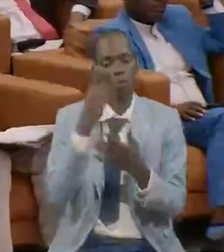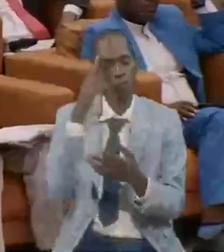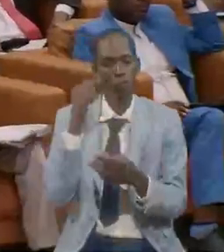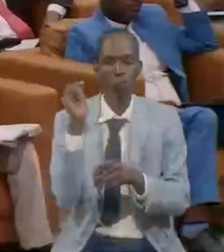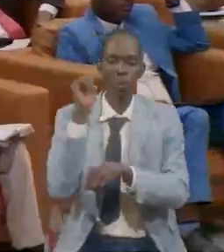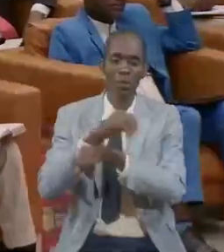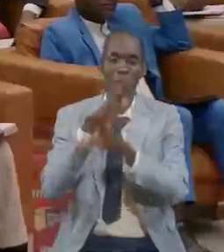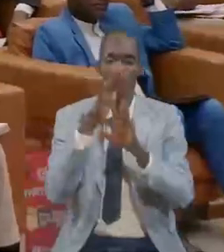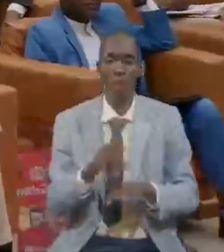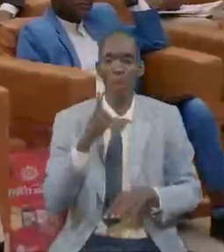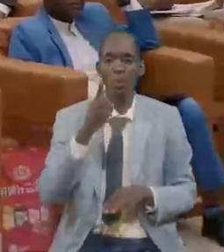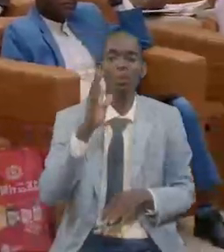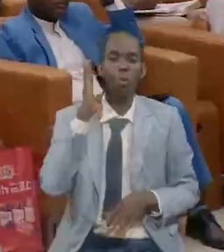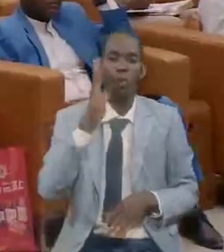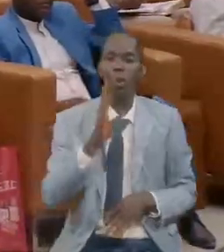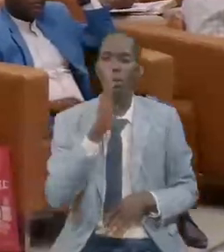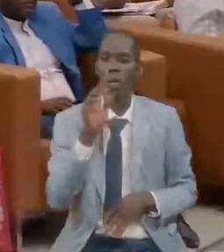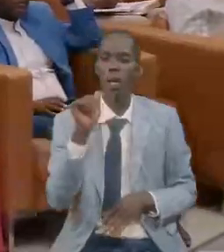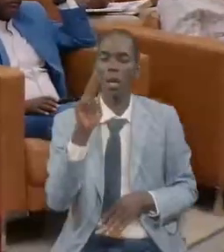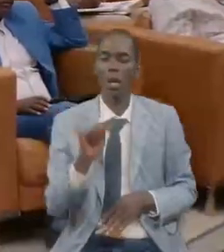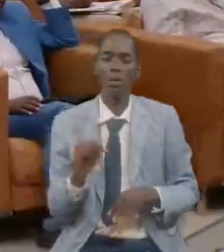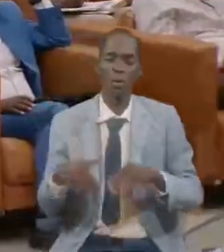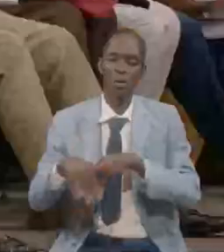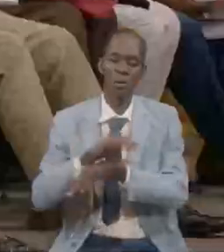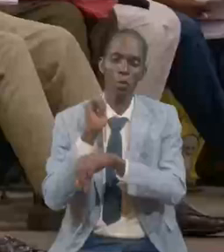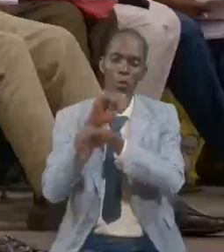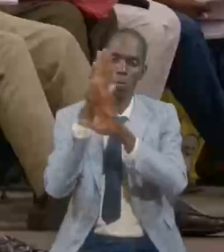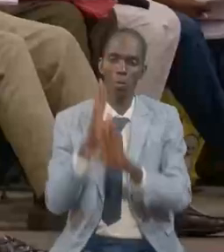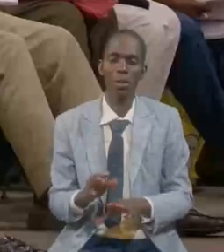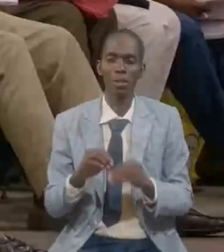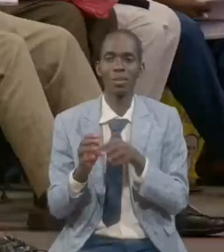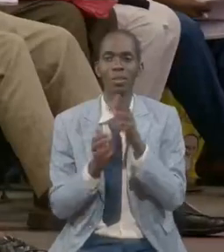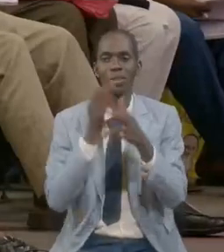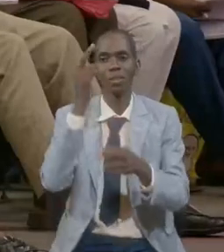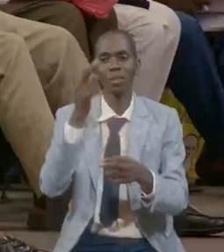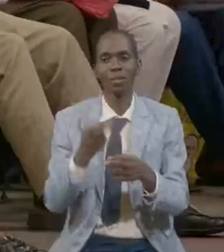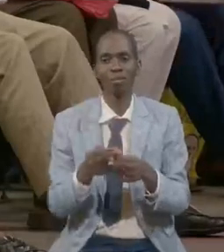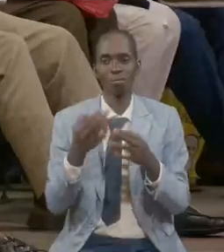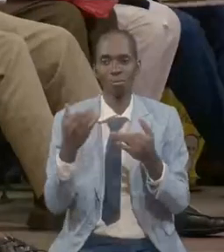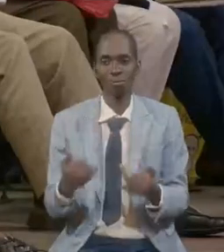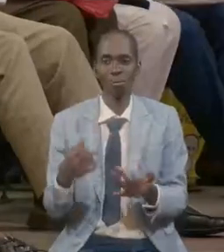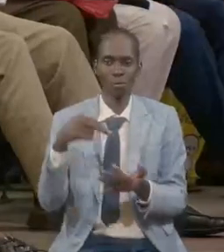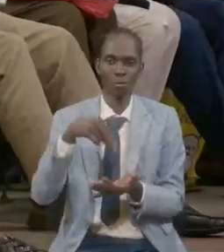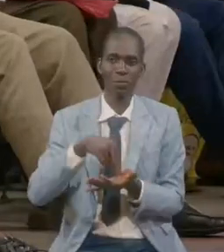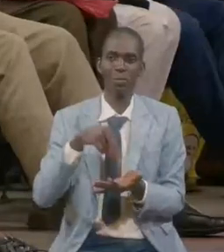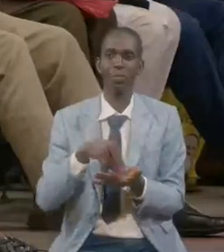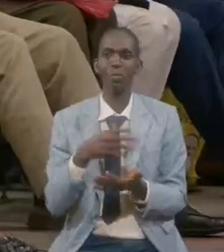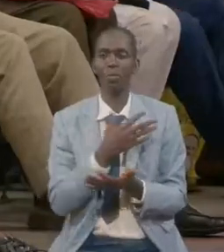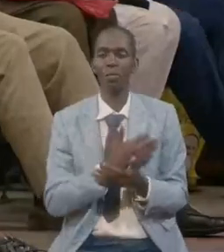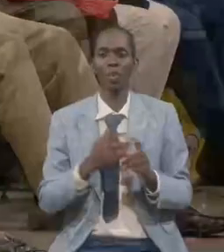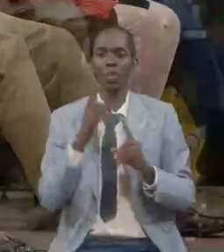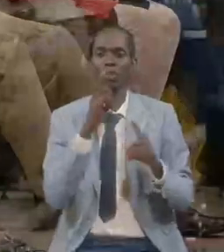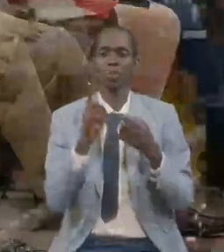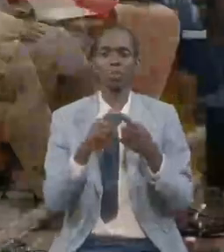vainqueur. Vous serez vainqueur au nom de Jésus-Christ. Tenons-nous debout maintenant et parlons au